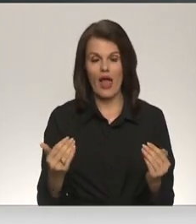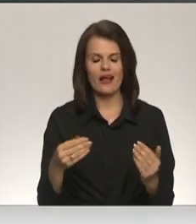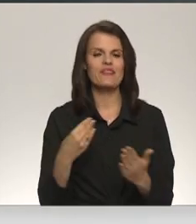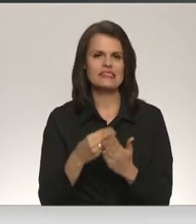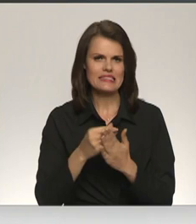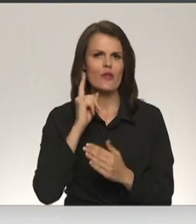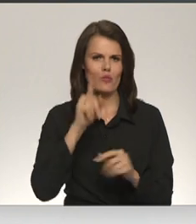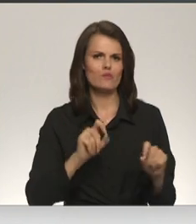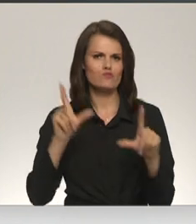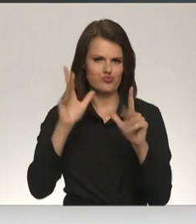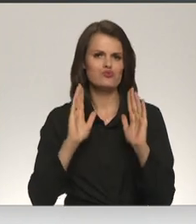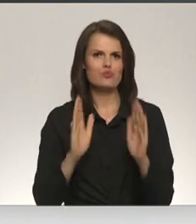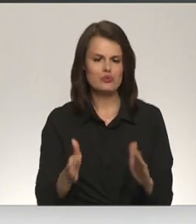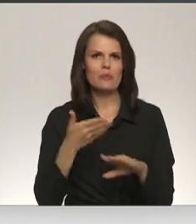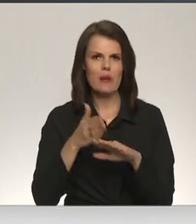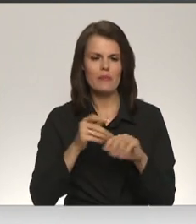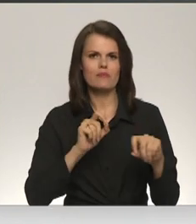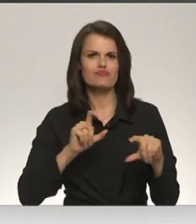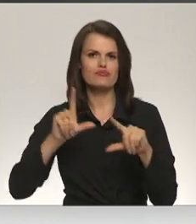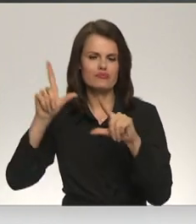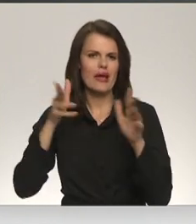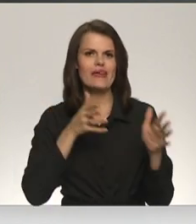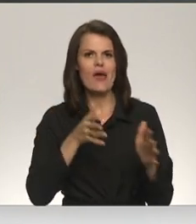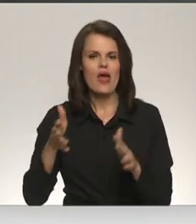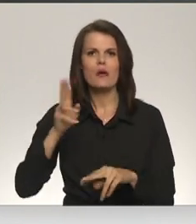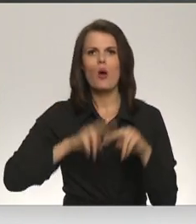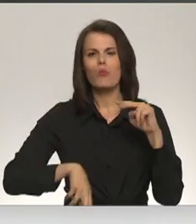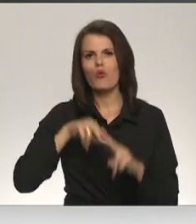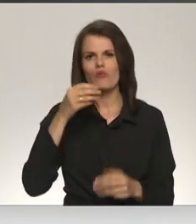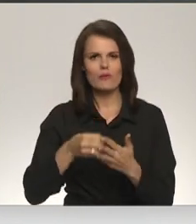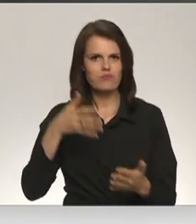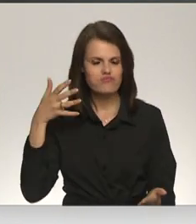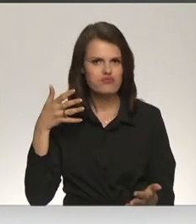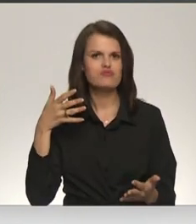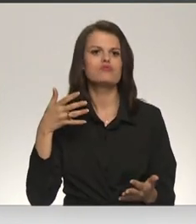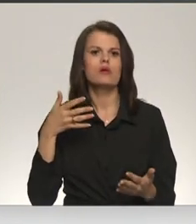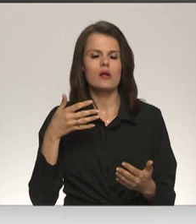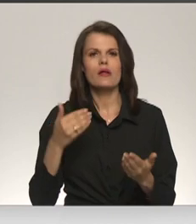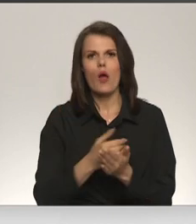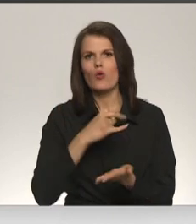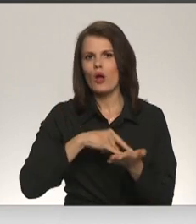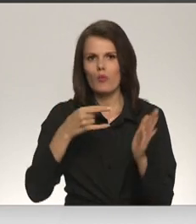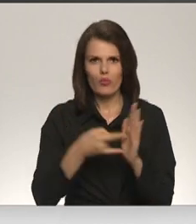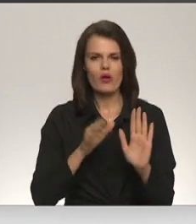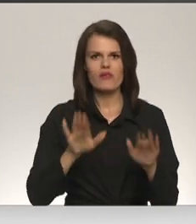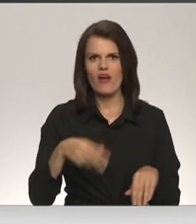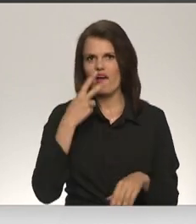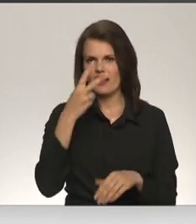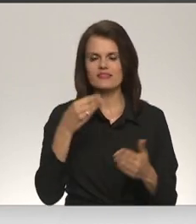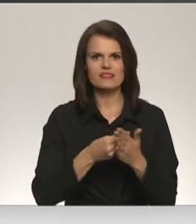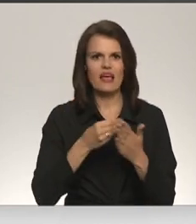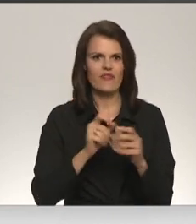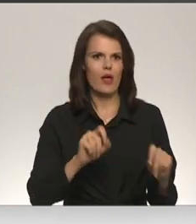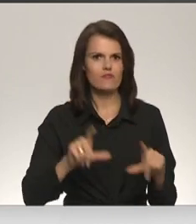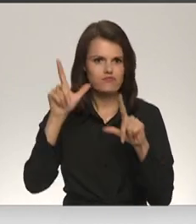protams, celsies. Tās pamazām ceļās, to ļoti ietekmē būvniecības izmaksas. Tā kā jauniem projektiem mēs jau redzam, ka cenas ceļās